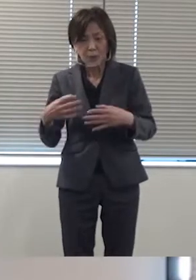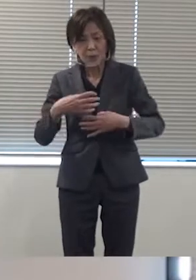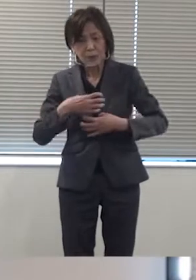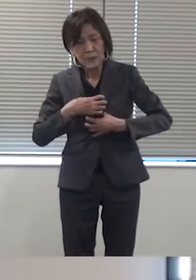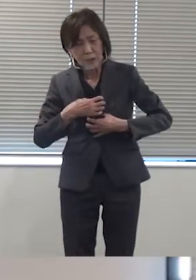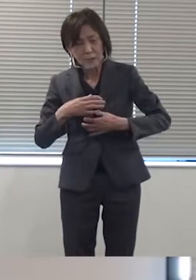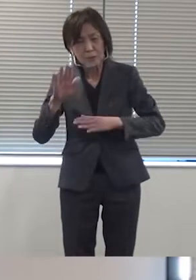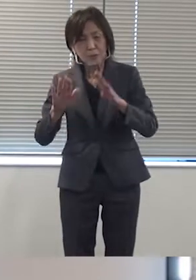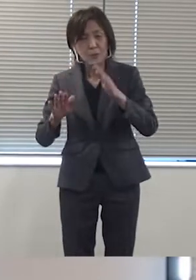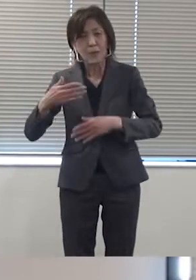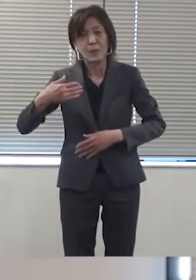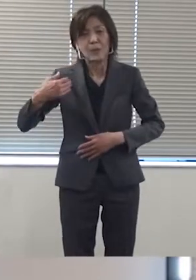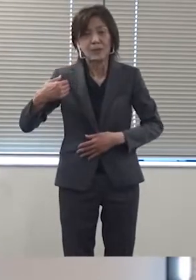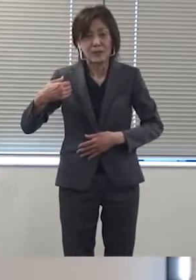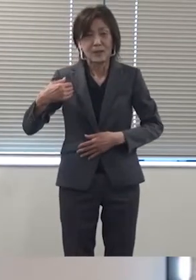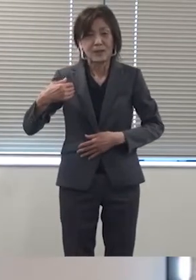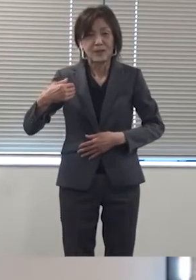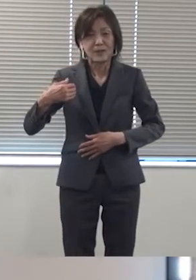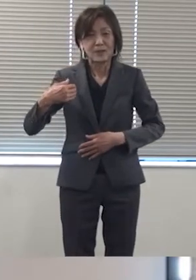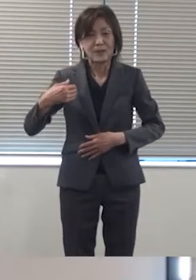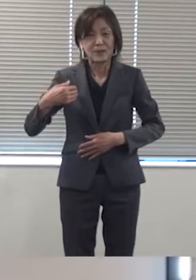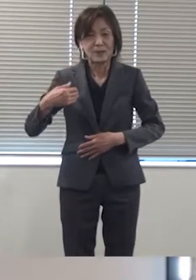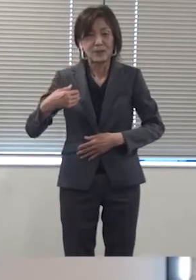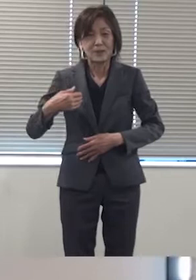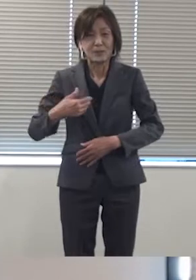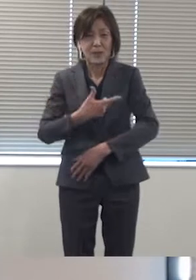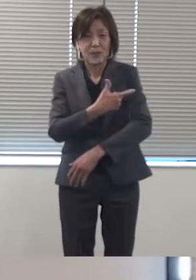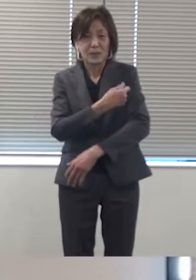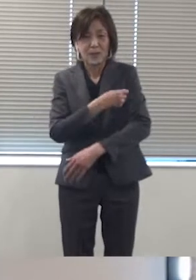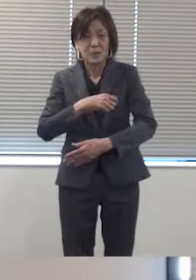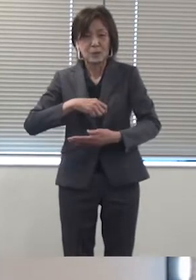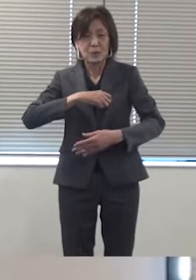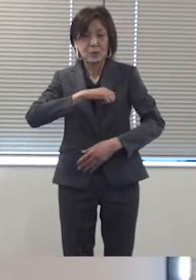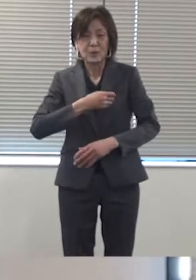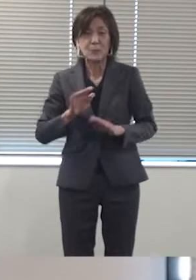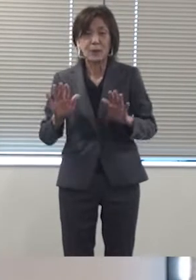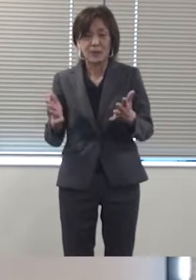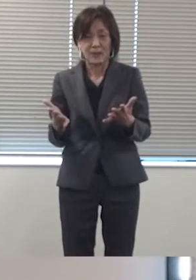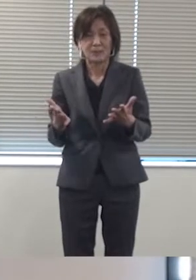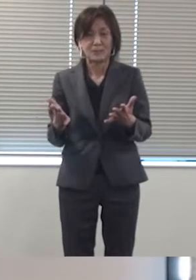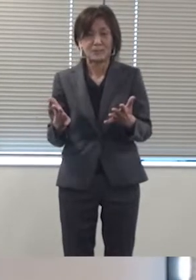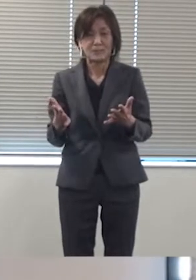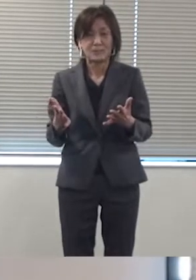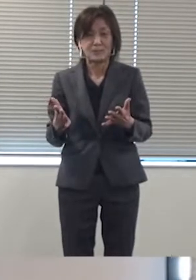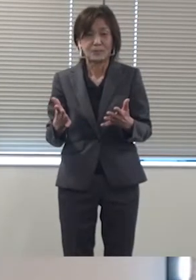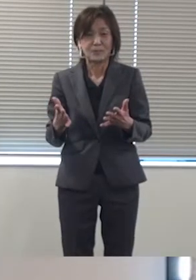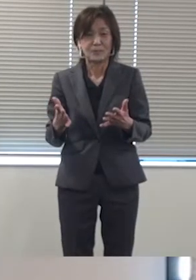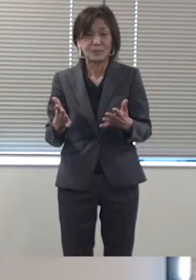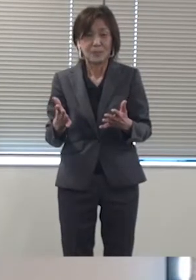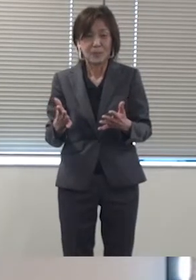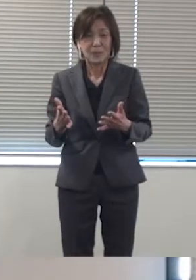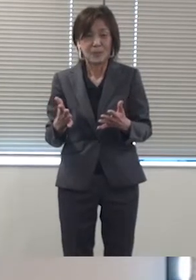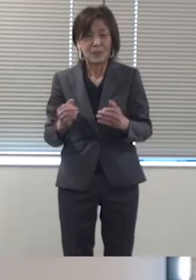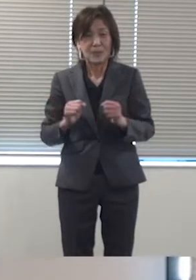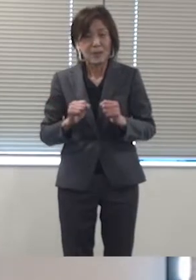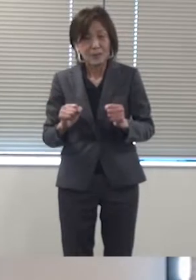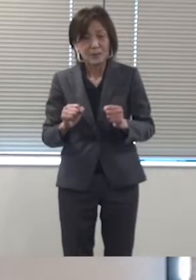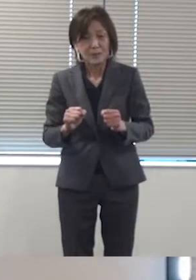出てませんので、接種義務はつきませんでしたが、接種の勧奨は行うということになり